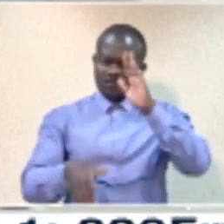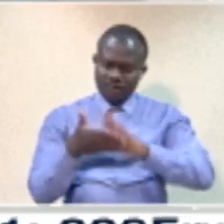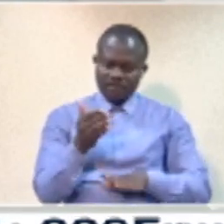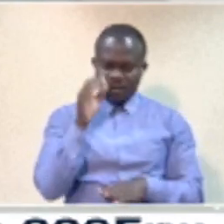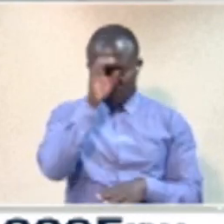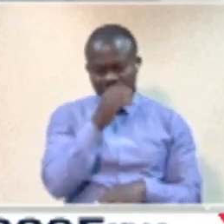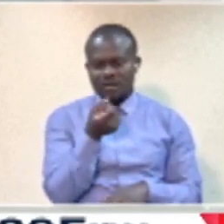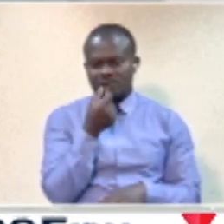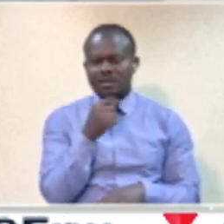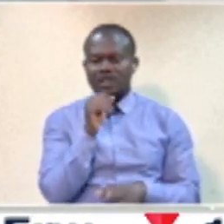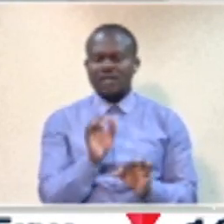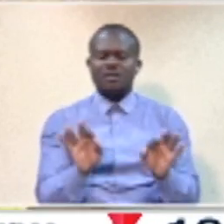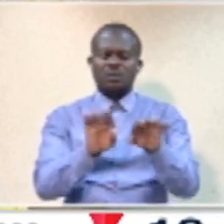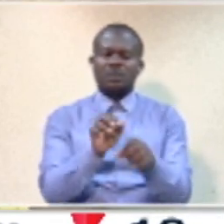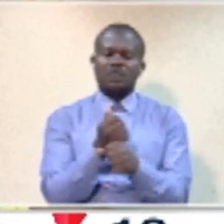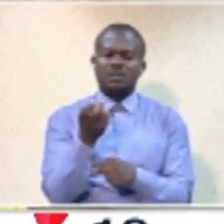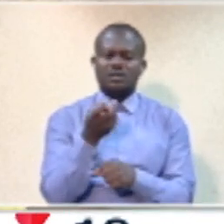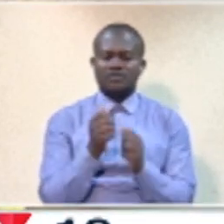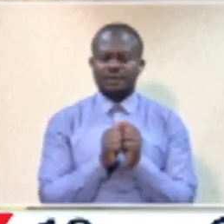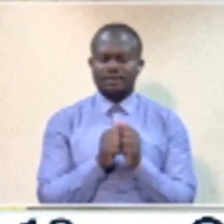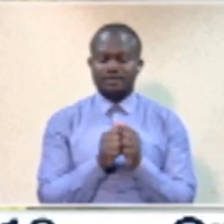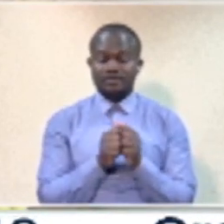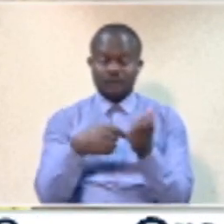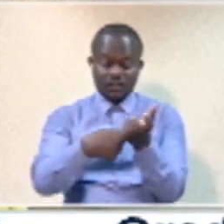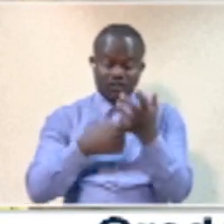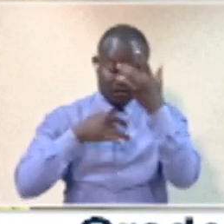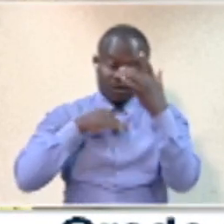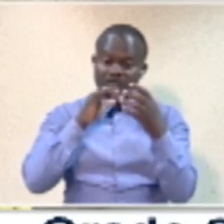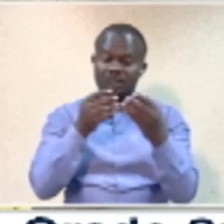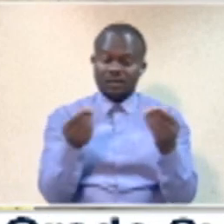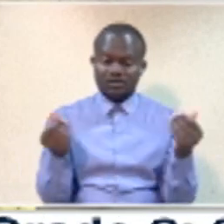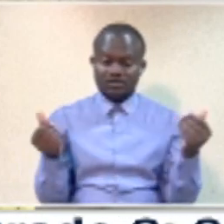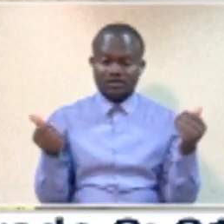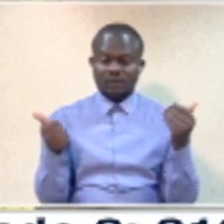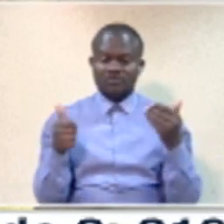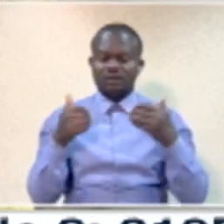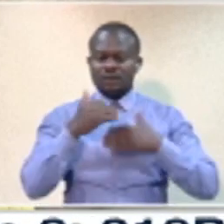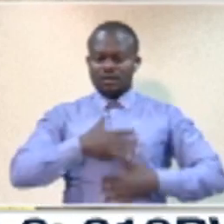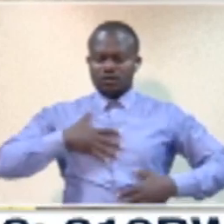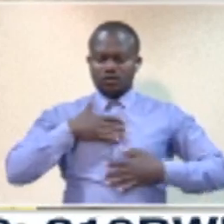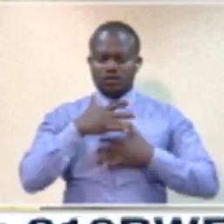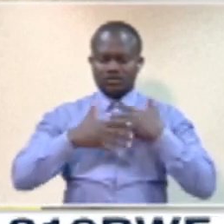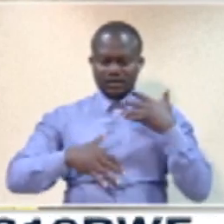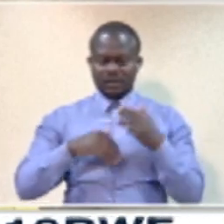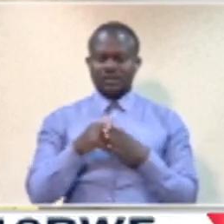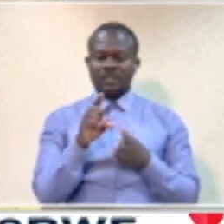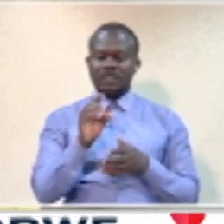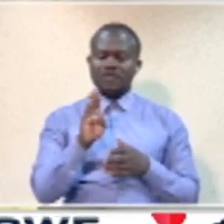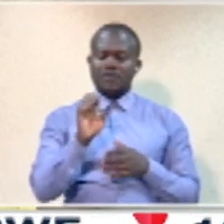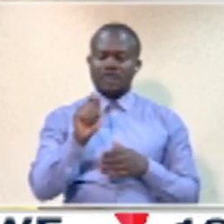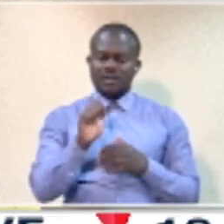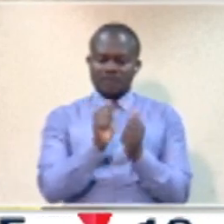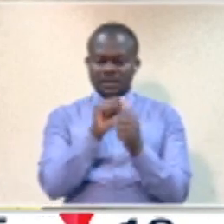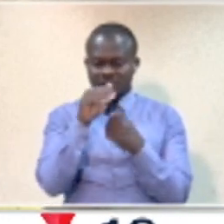gushaka uwo muti badakoze izo ngendo twivuza indwara zitaye zikira iyo mivuduko ya diabete ni